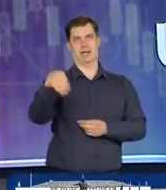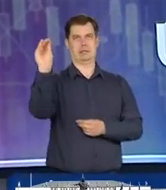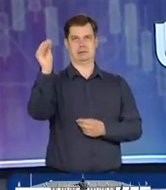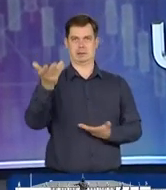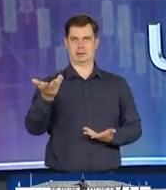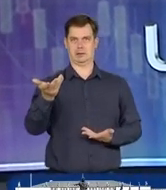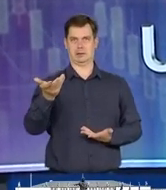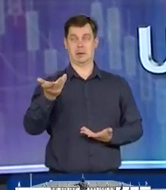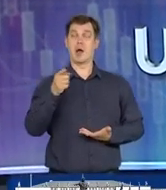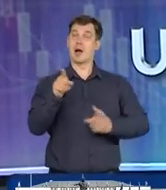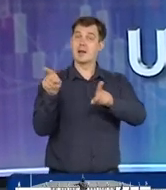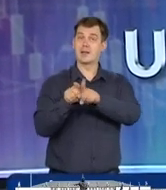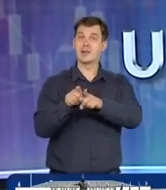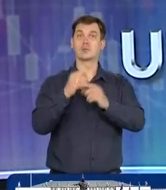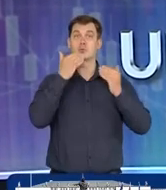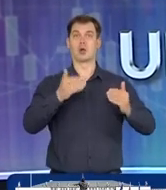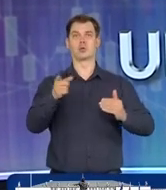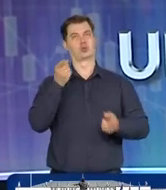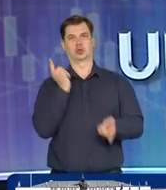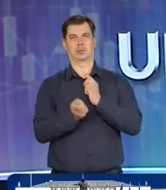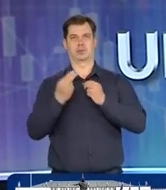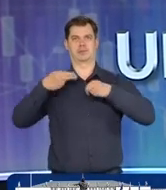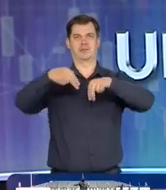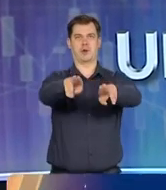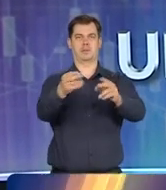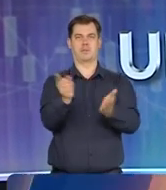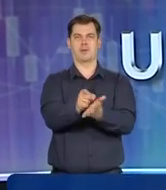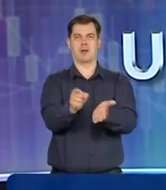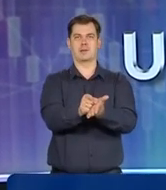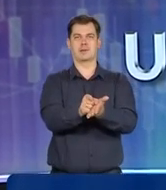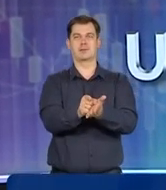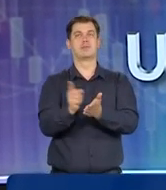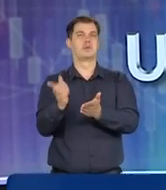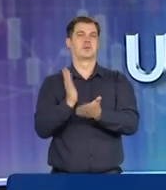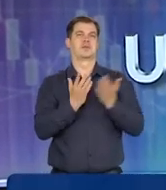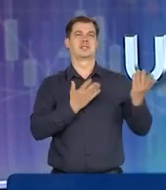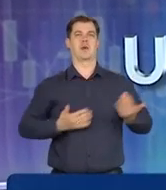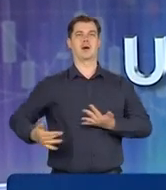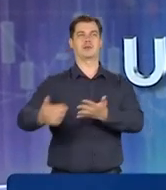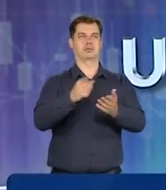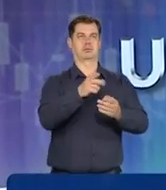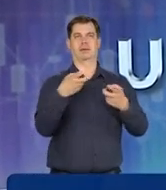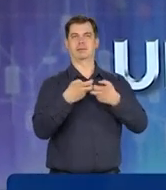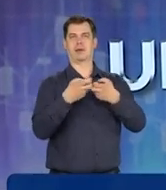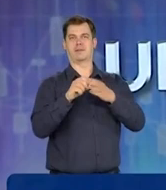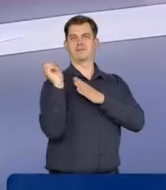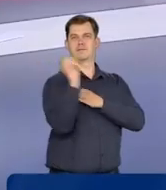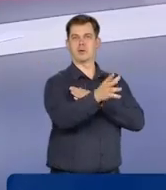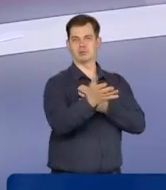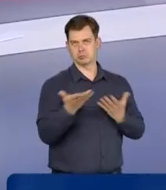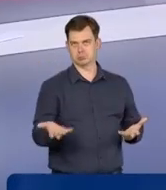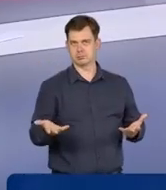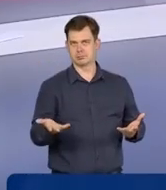jeszcze w tej sytuacji powoduje to że szybciej państwo dostaną rozwód tego podatku no bo wszystko będzie załatwione zdalnie tak więc